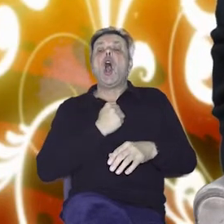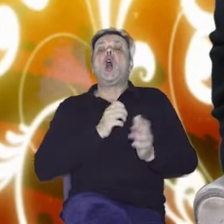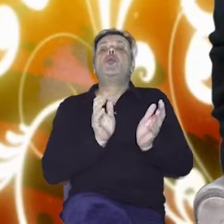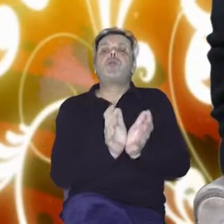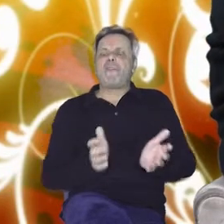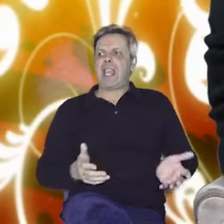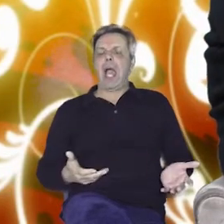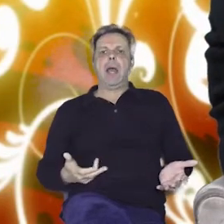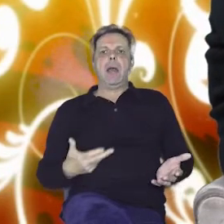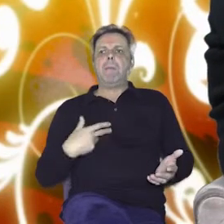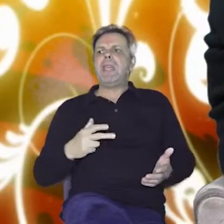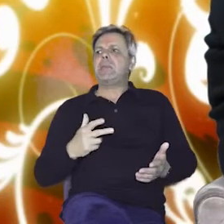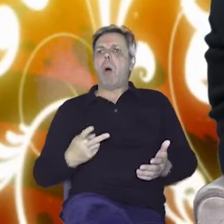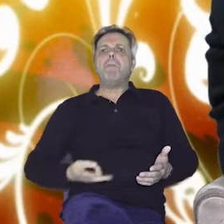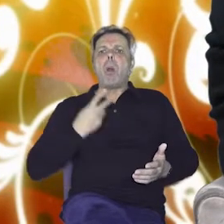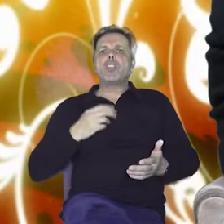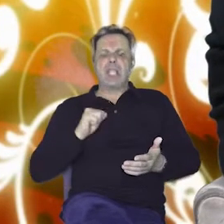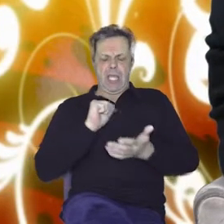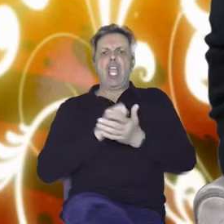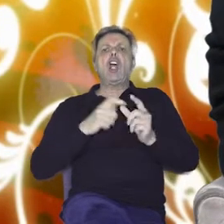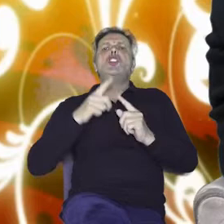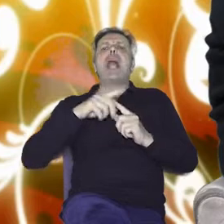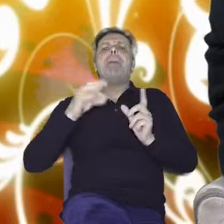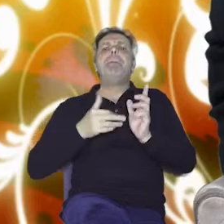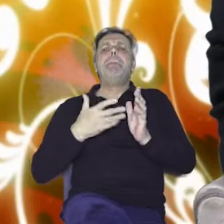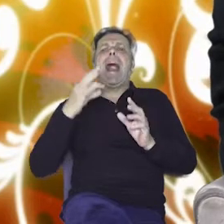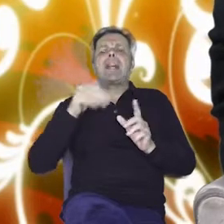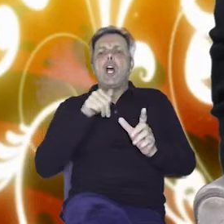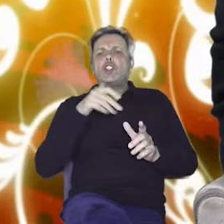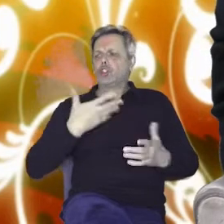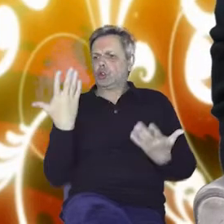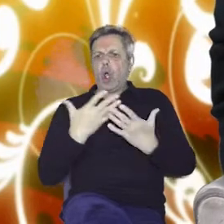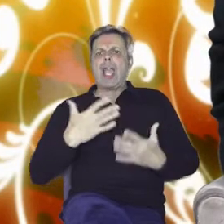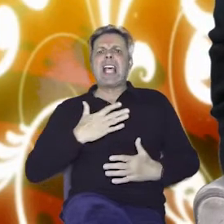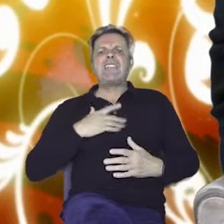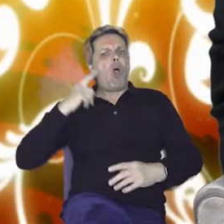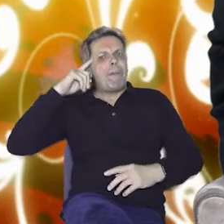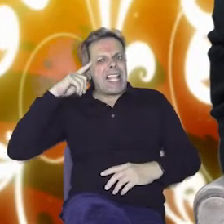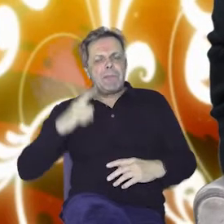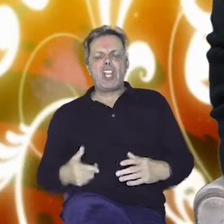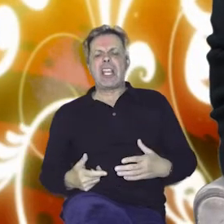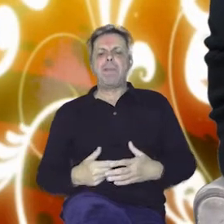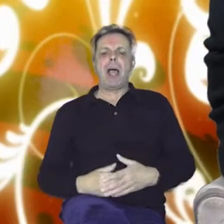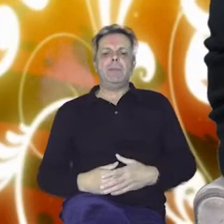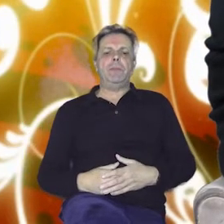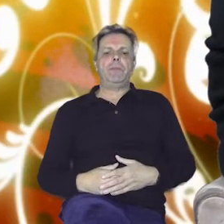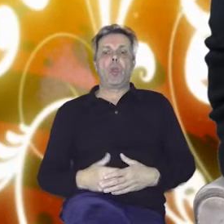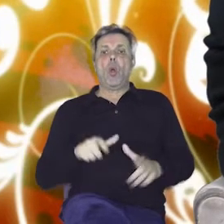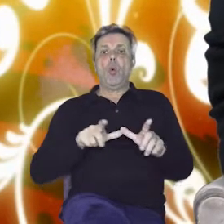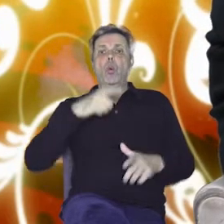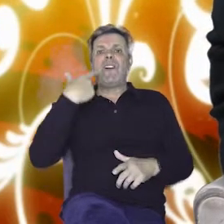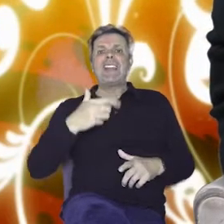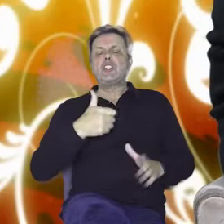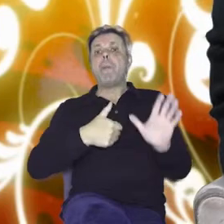Ponosni smo na Štampara, što je sa tim svojim promišljanjima zapravo u 20.